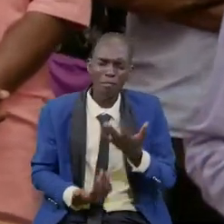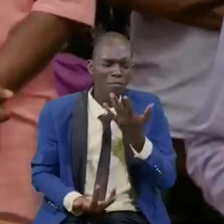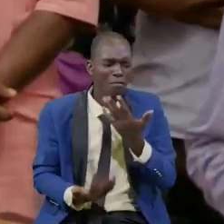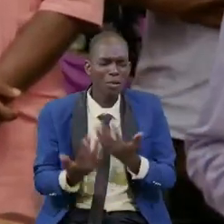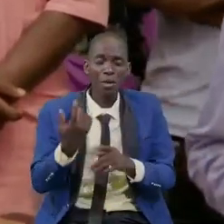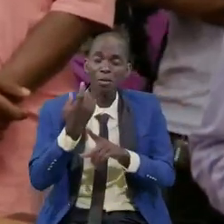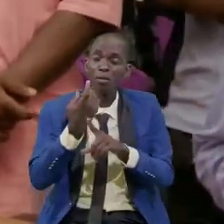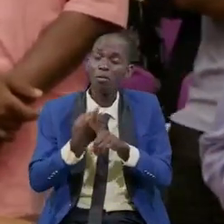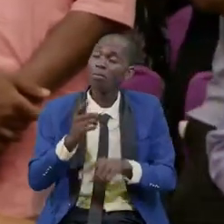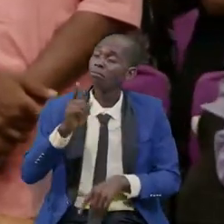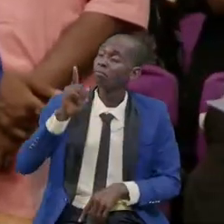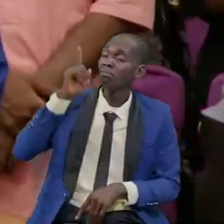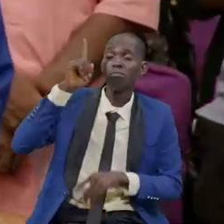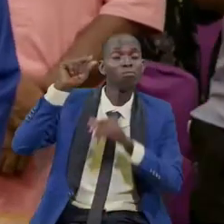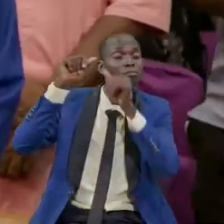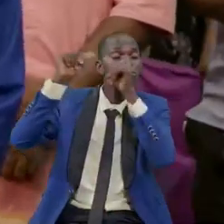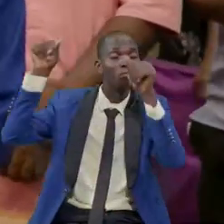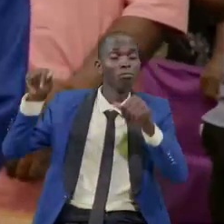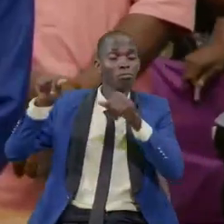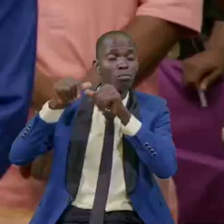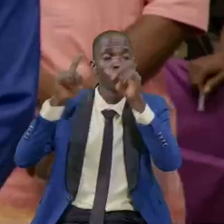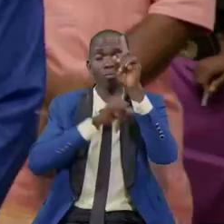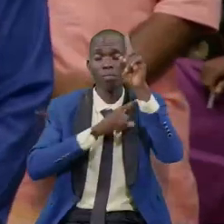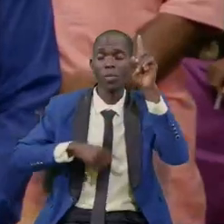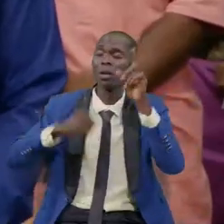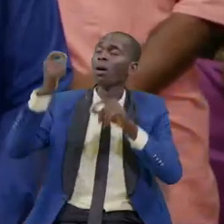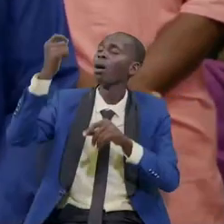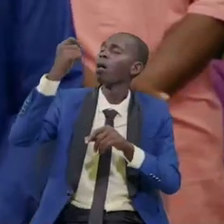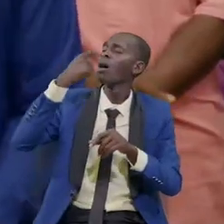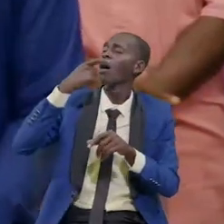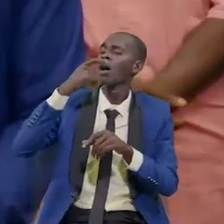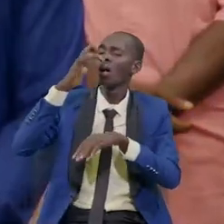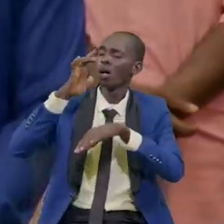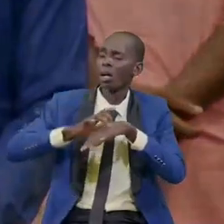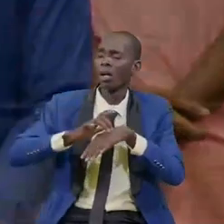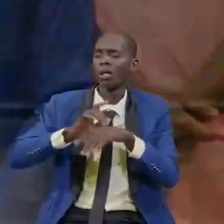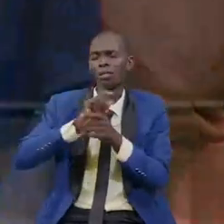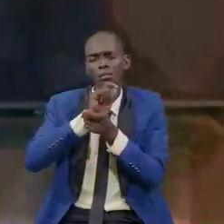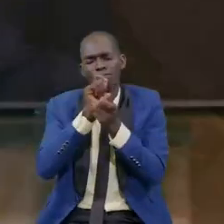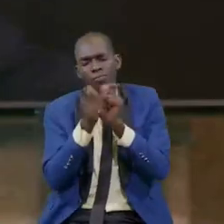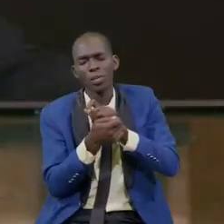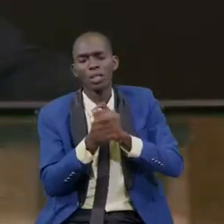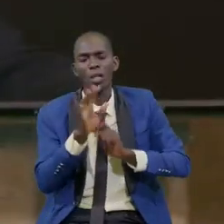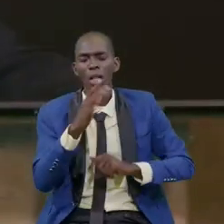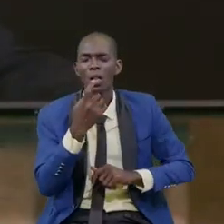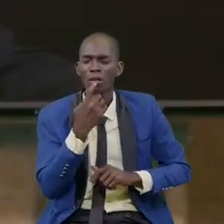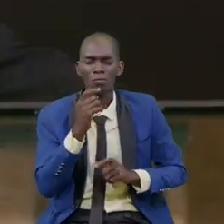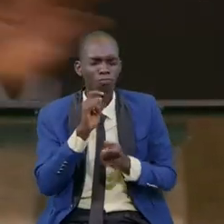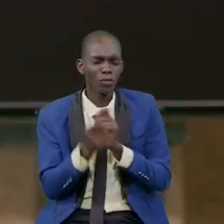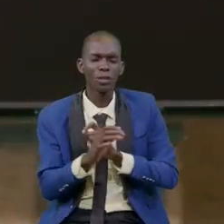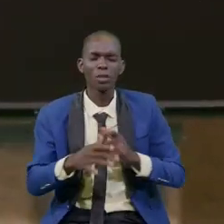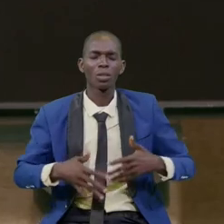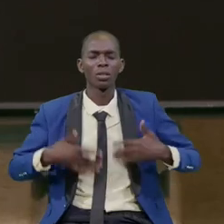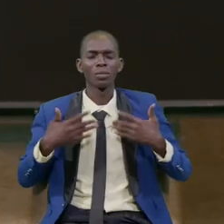le feu de l'autel de Dieu touche votre vie, touche votre langue, purifie votre